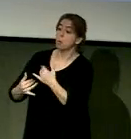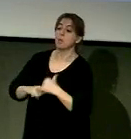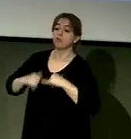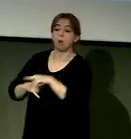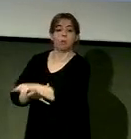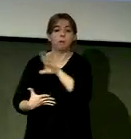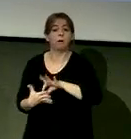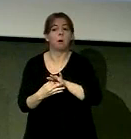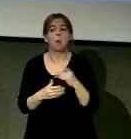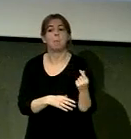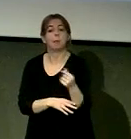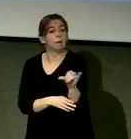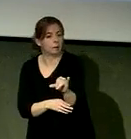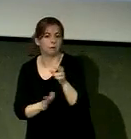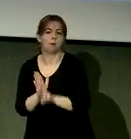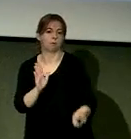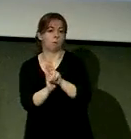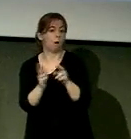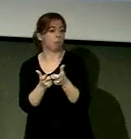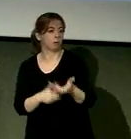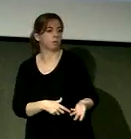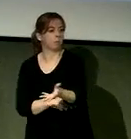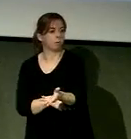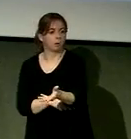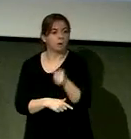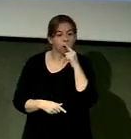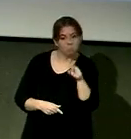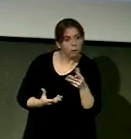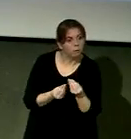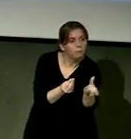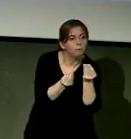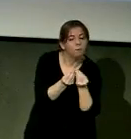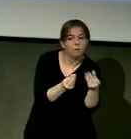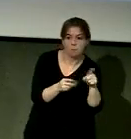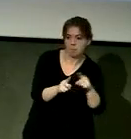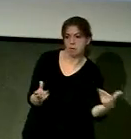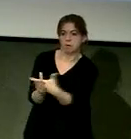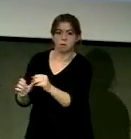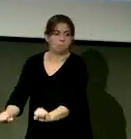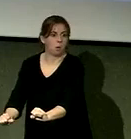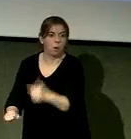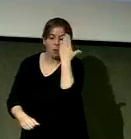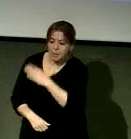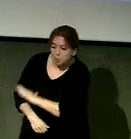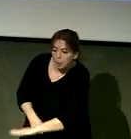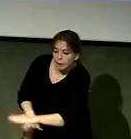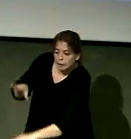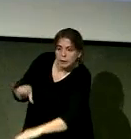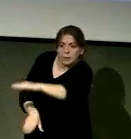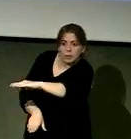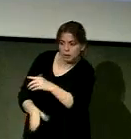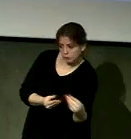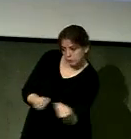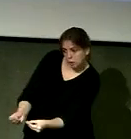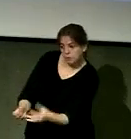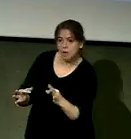des actions toujours plus proches des besoins de terrain, en investissant notamment dès le plus jeune âge, sur le développement des